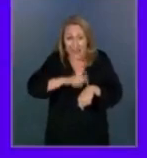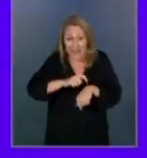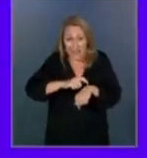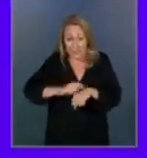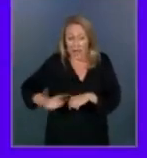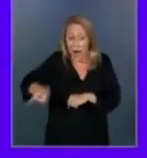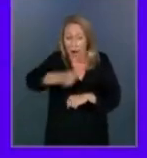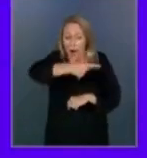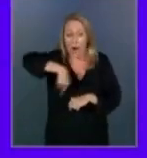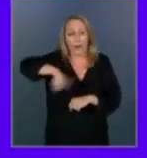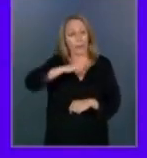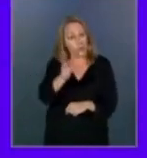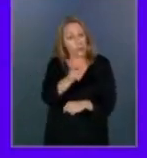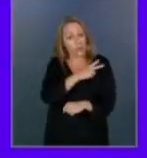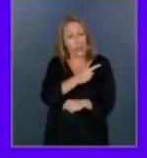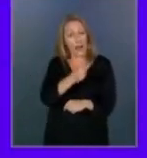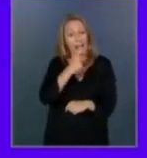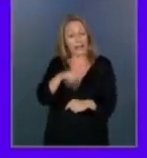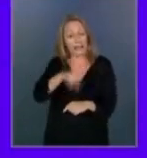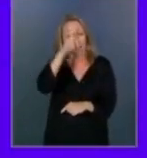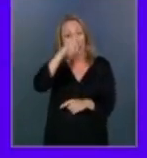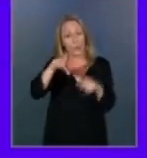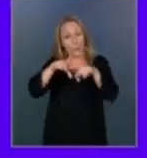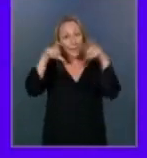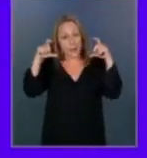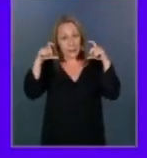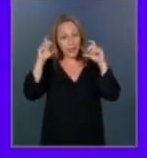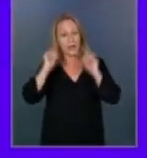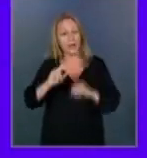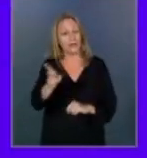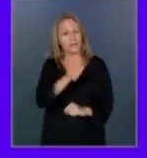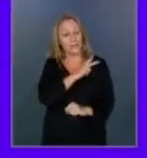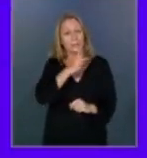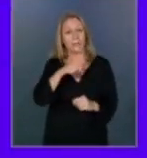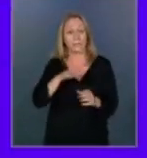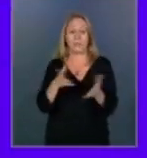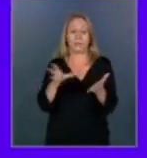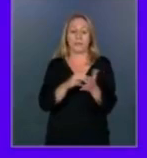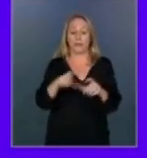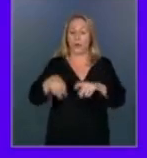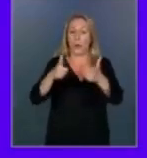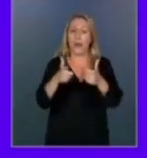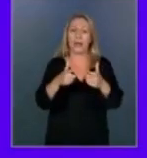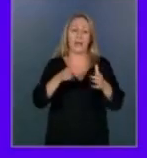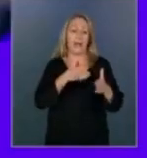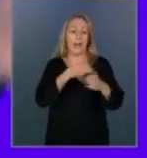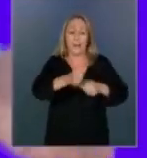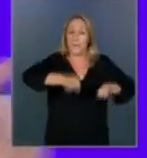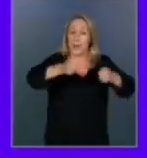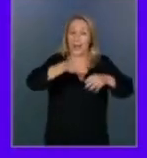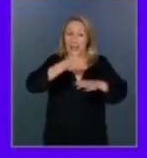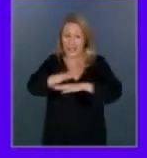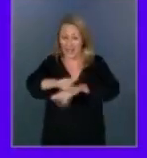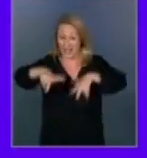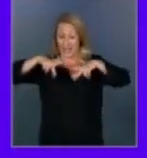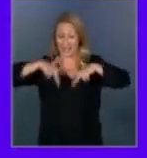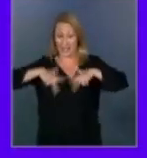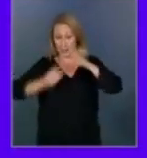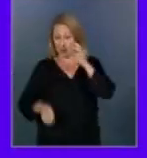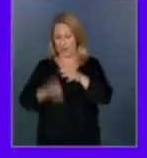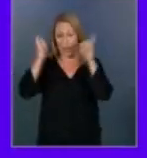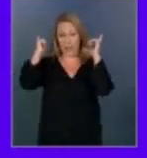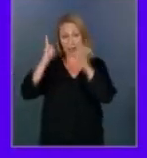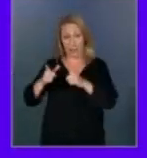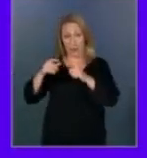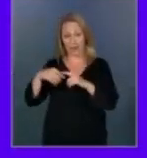όλους και σωστά να φοράνε τη μάσκα, σε κλειστούς χώρους να τη φοράμε, και πηγαίνουν οι υπουργοί της Νέας Δημοκρατίας